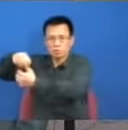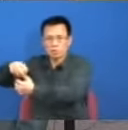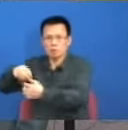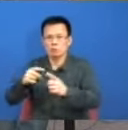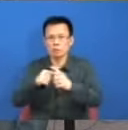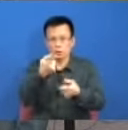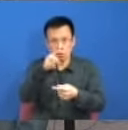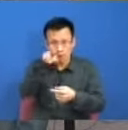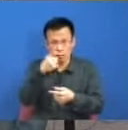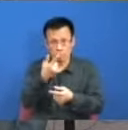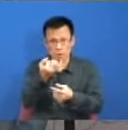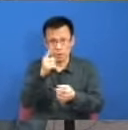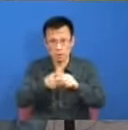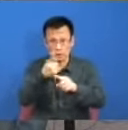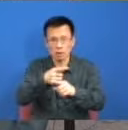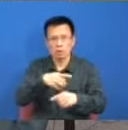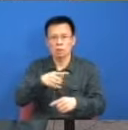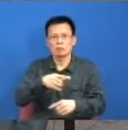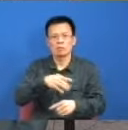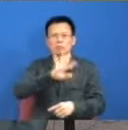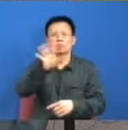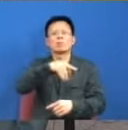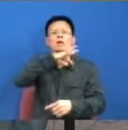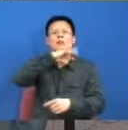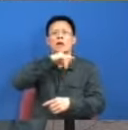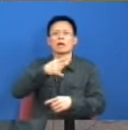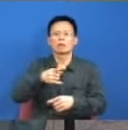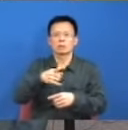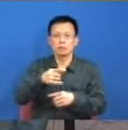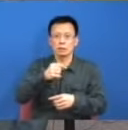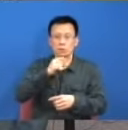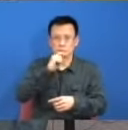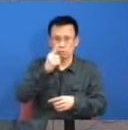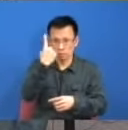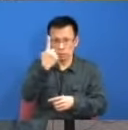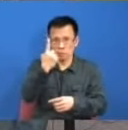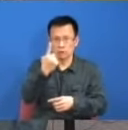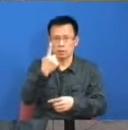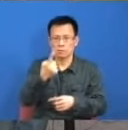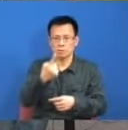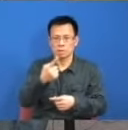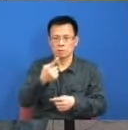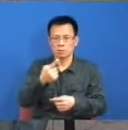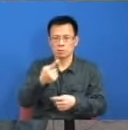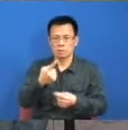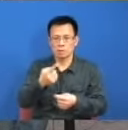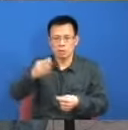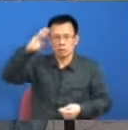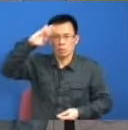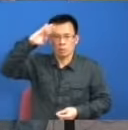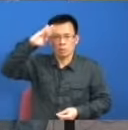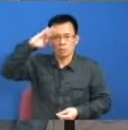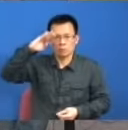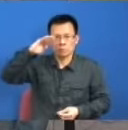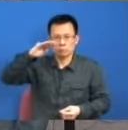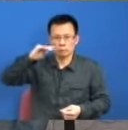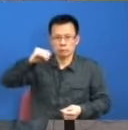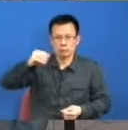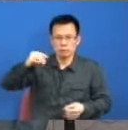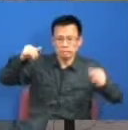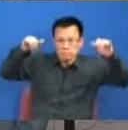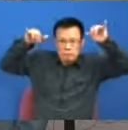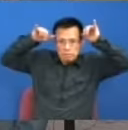版本係咪咁嘅咧？ 絕對唔係。有一次第一次咧，就係警察強行地